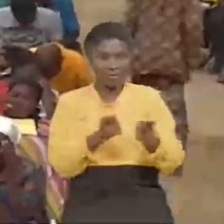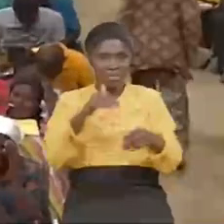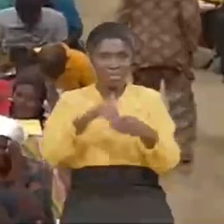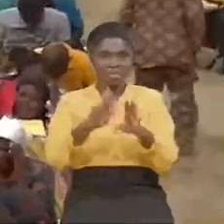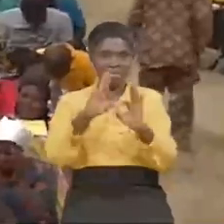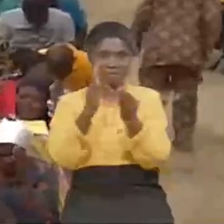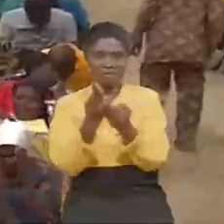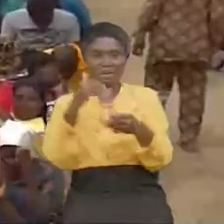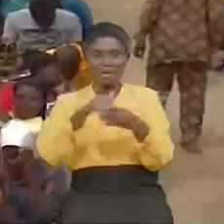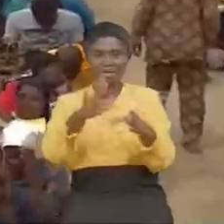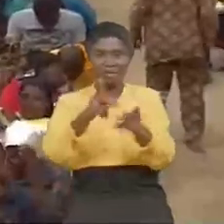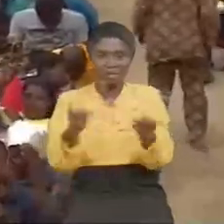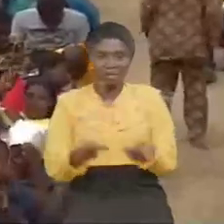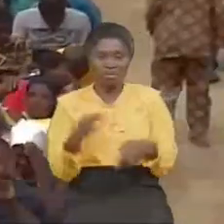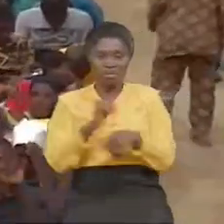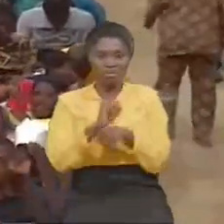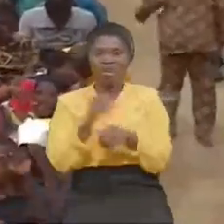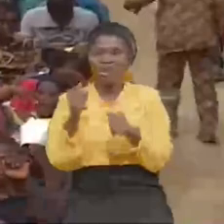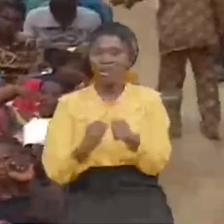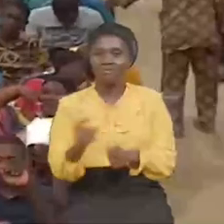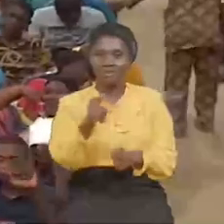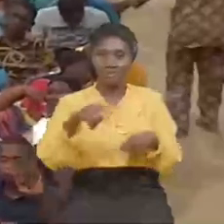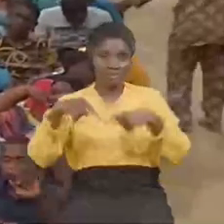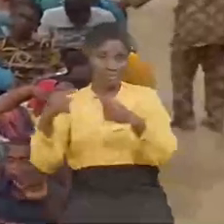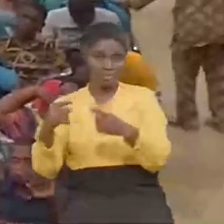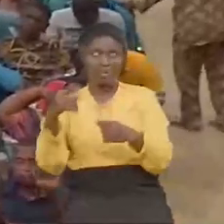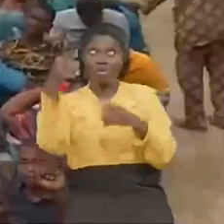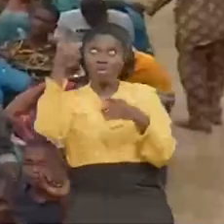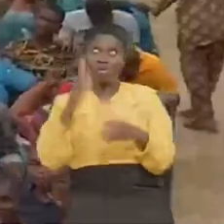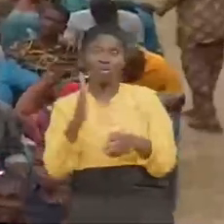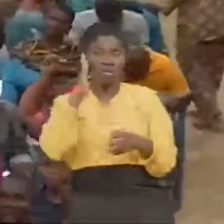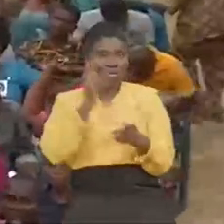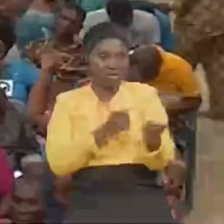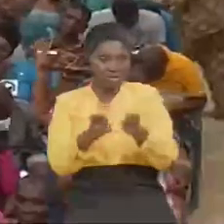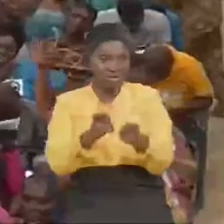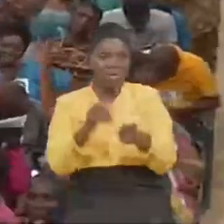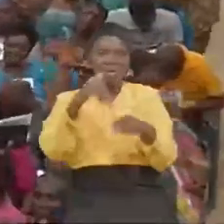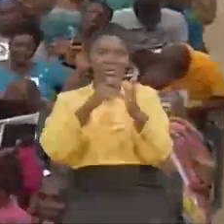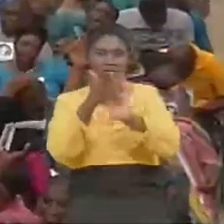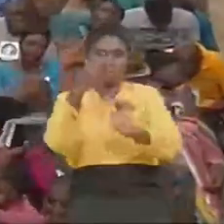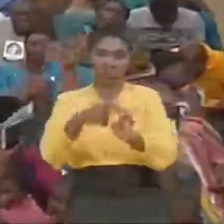service. Partout tu iras, Dieu règnera encore au nom de Jésus.